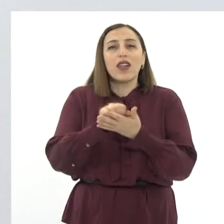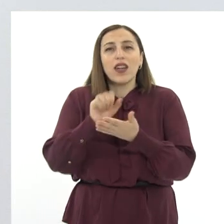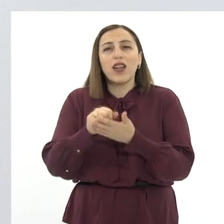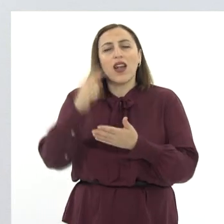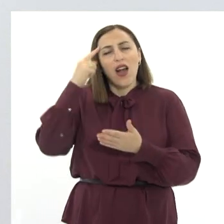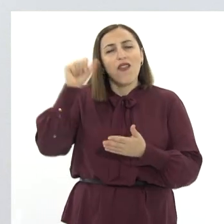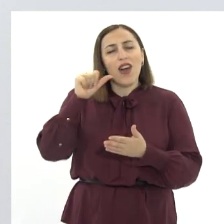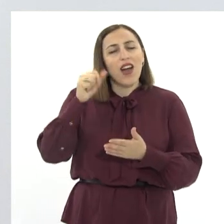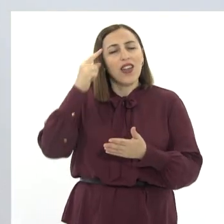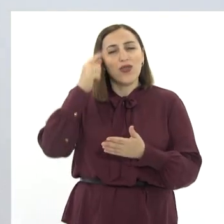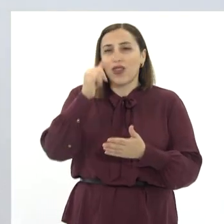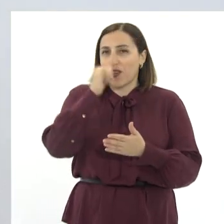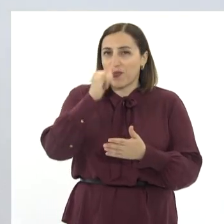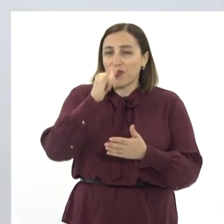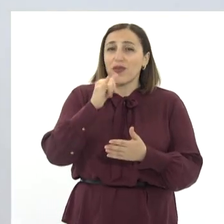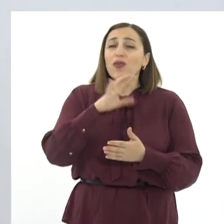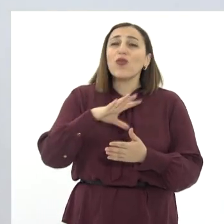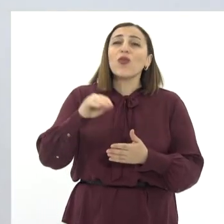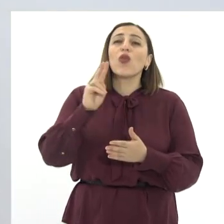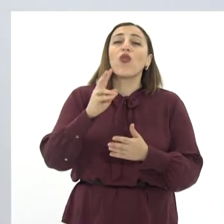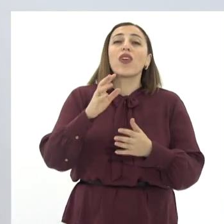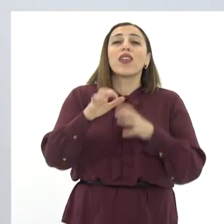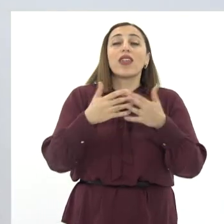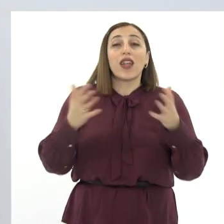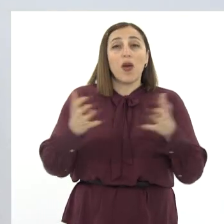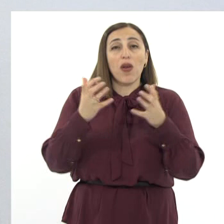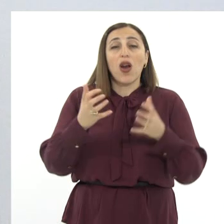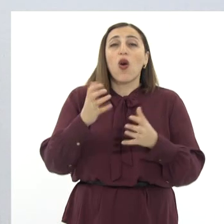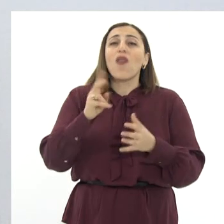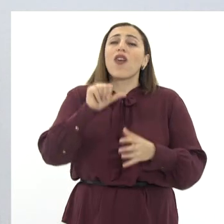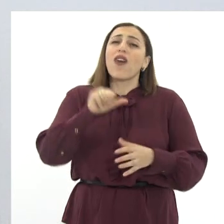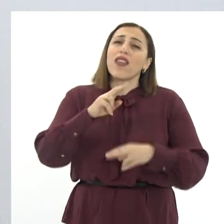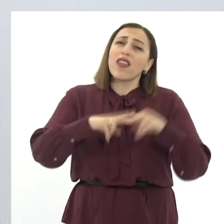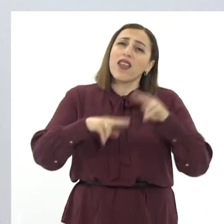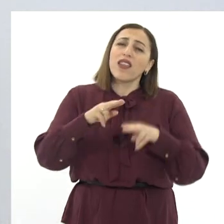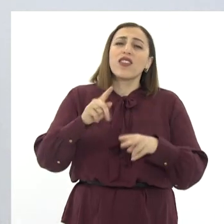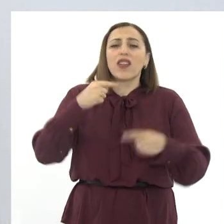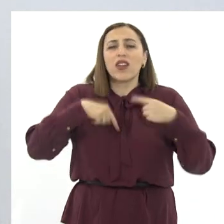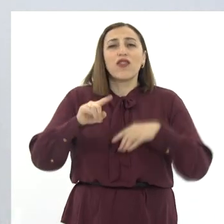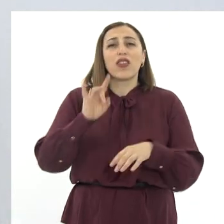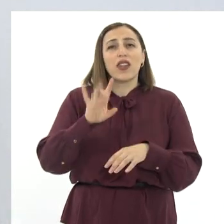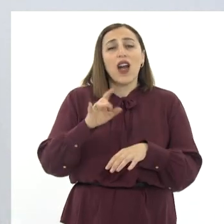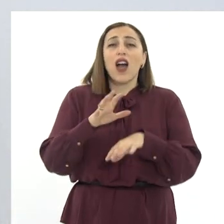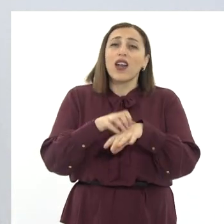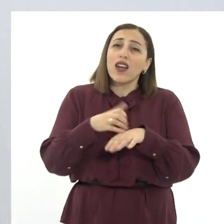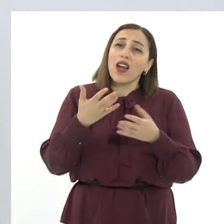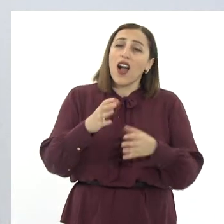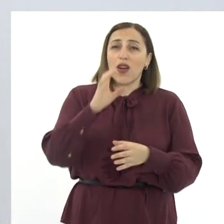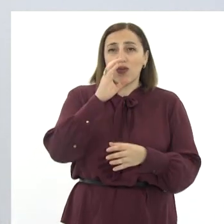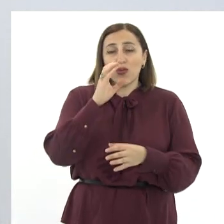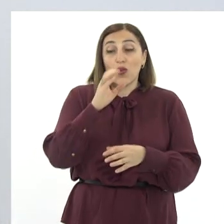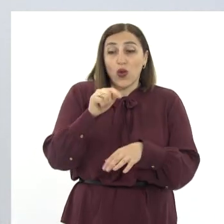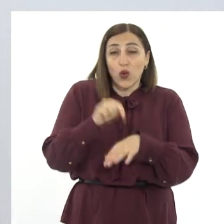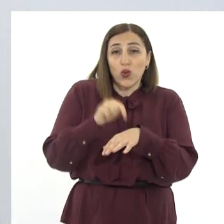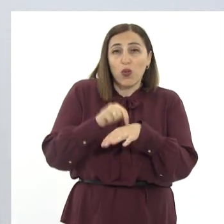չի տալիս վատ մտքերի համար։ Շատ կենթանատերեր ձեզ կհամոզեն, երբ նրանք վատ տրամադրություն ունեն կամ ինչ-որ տեղը ցավում են նրանց կատուն կամ շունիկը,